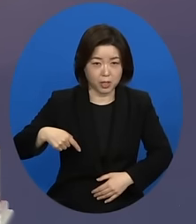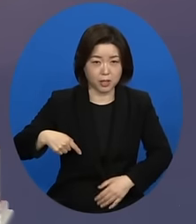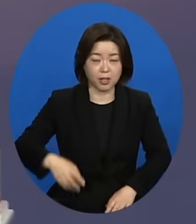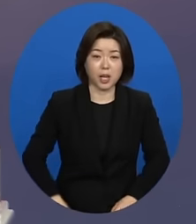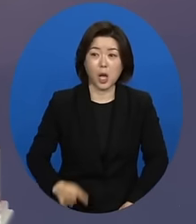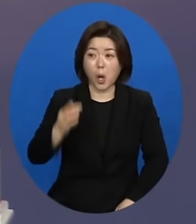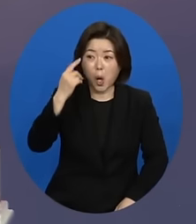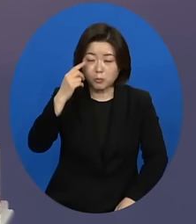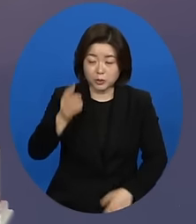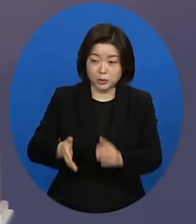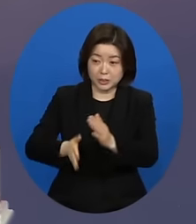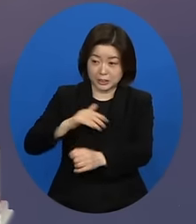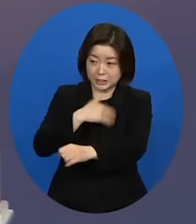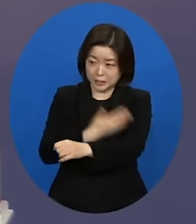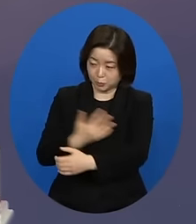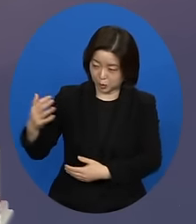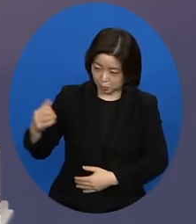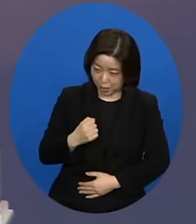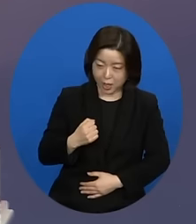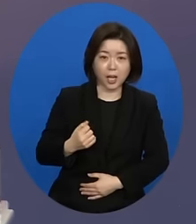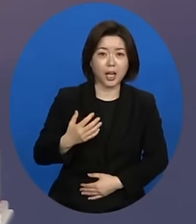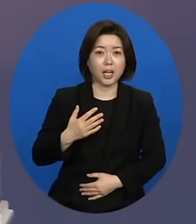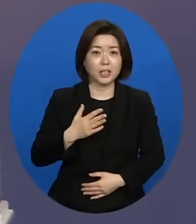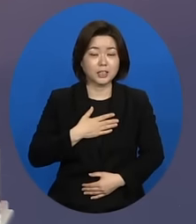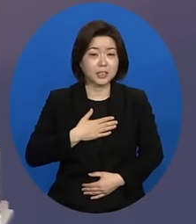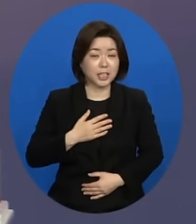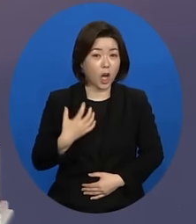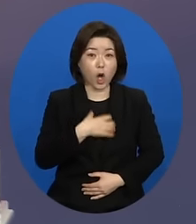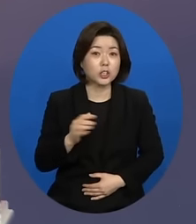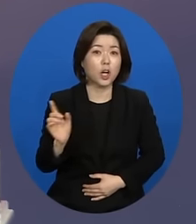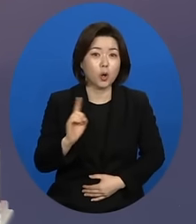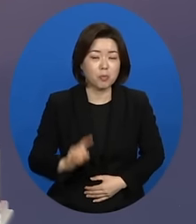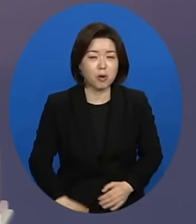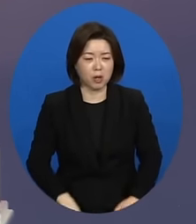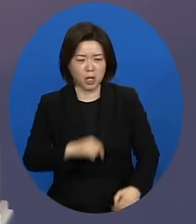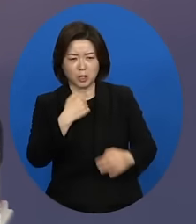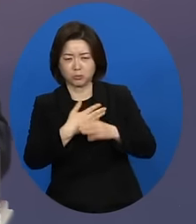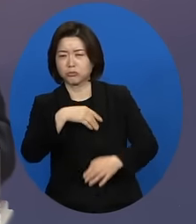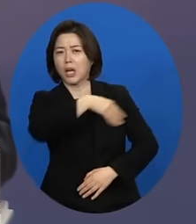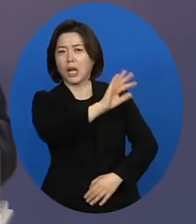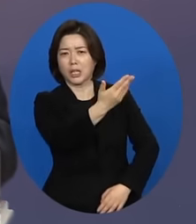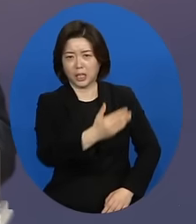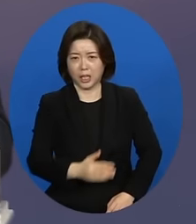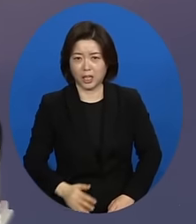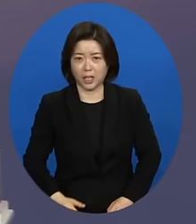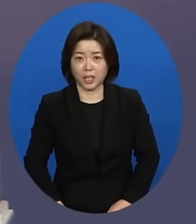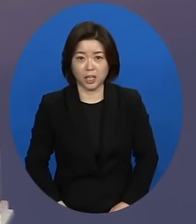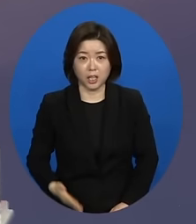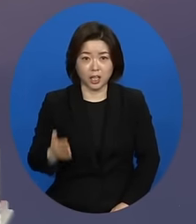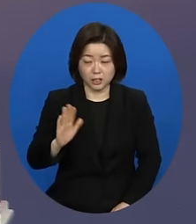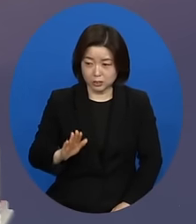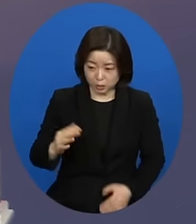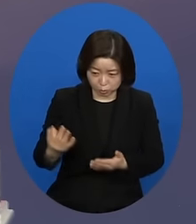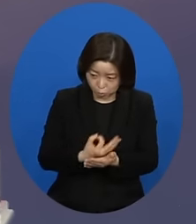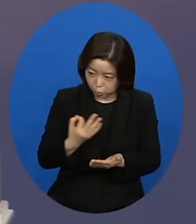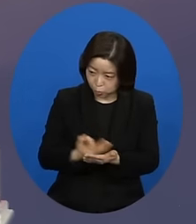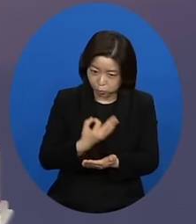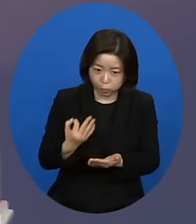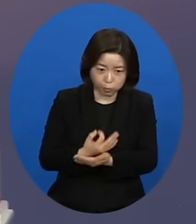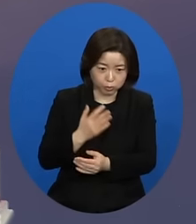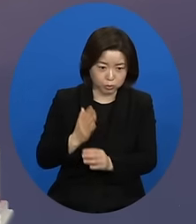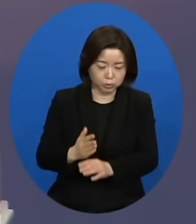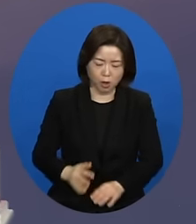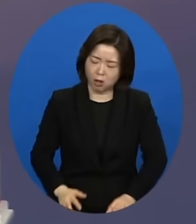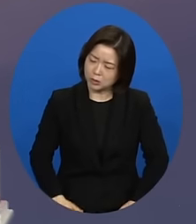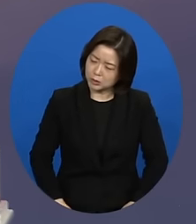미국 시민권 받았겠다. 이제 제가 뭘 걱정해야죠? 북한 가야 되잖아요. 그런데 돈을 보니까 불안한